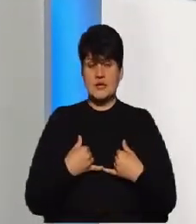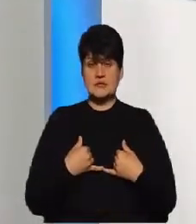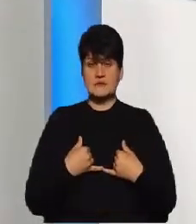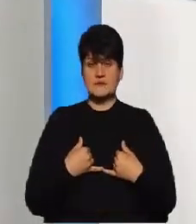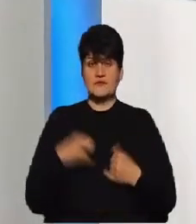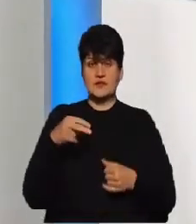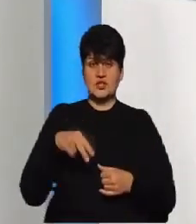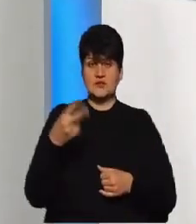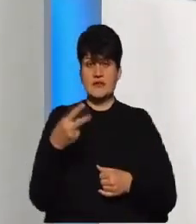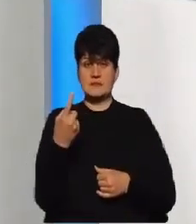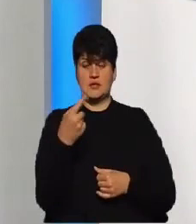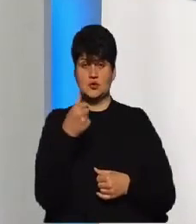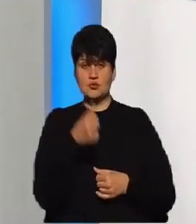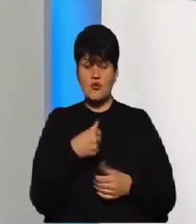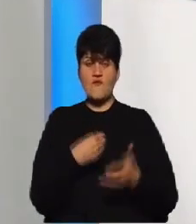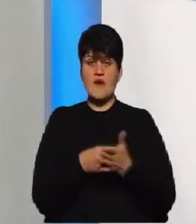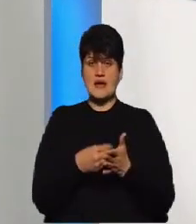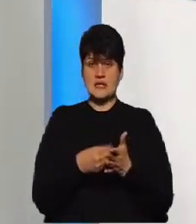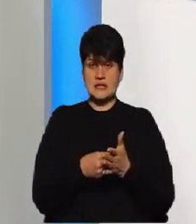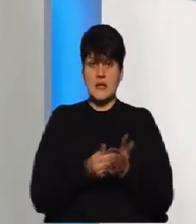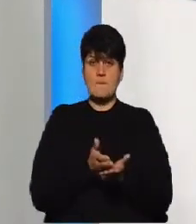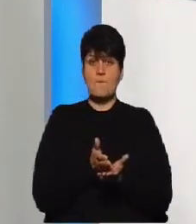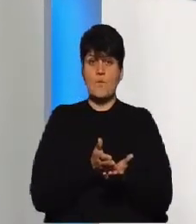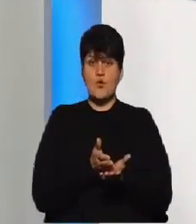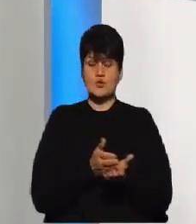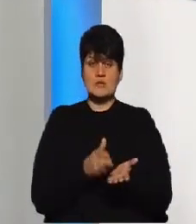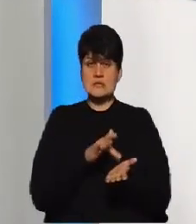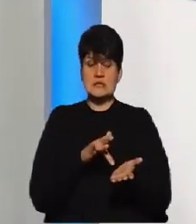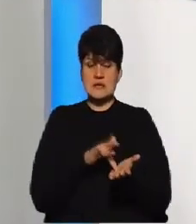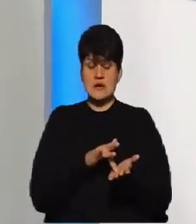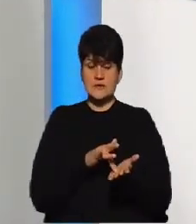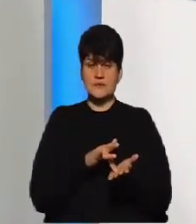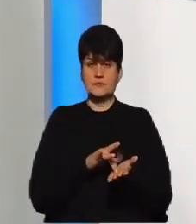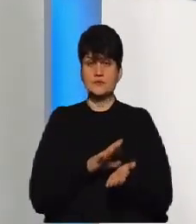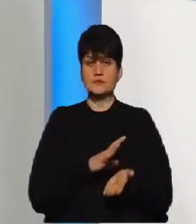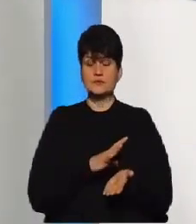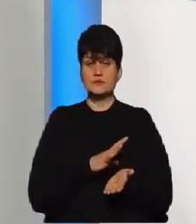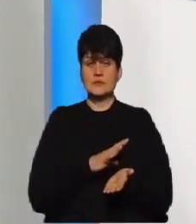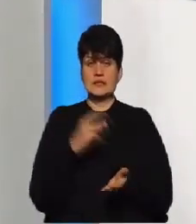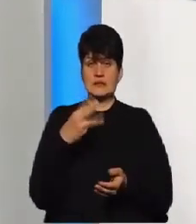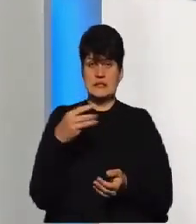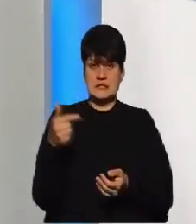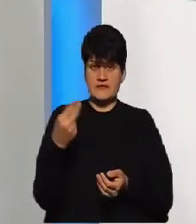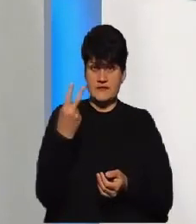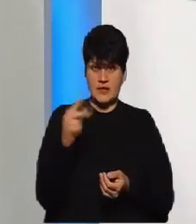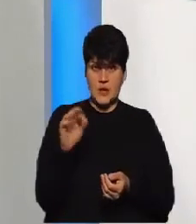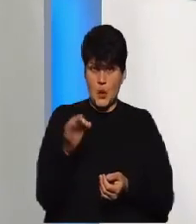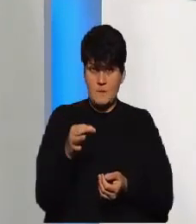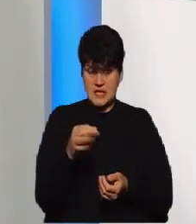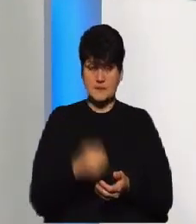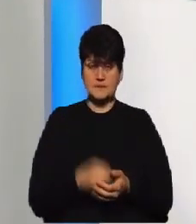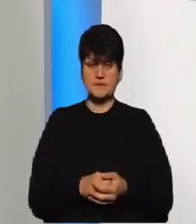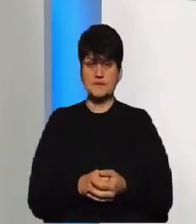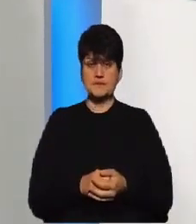2021 році вартість послуги централізованого водопостачання водоведення становило 30 гривень 2 копійки за 1